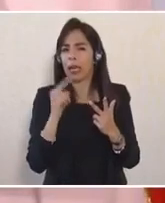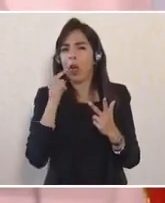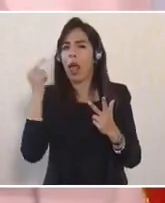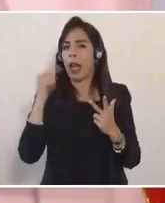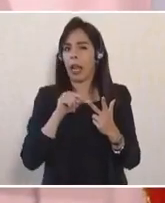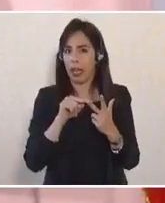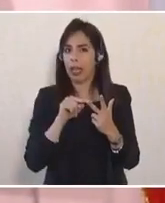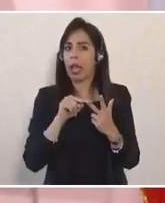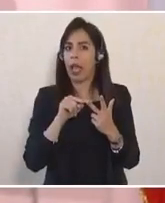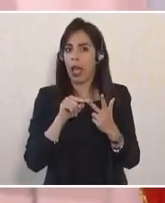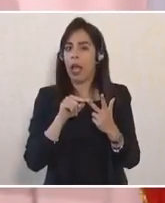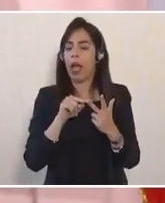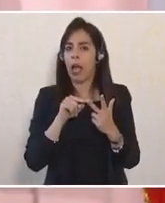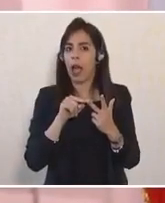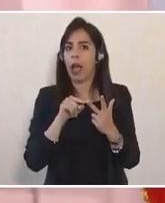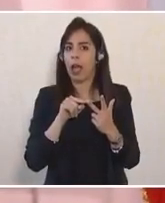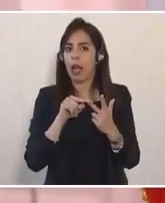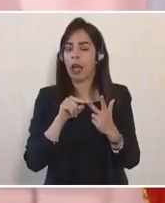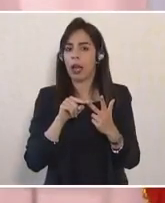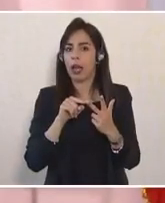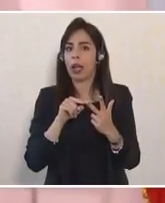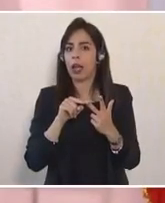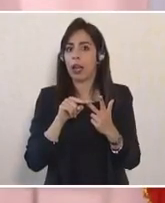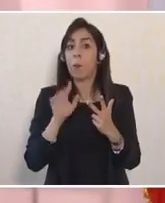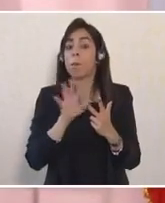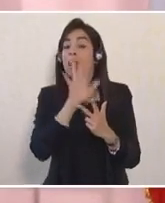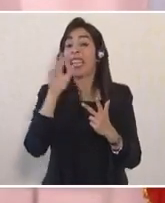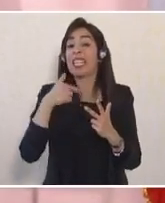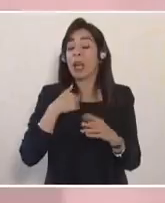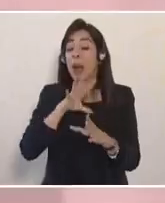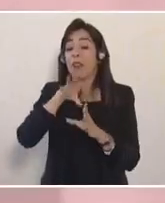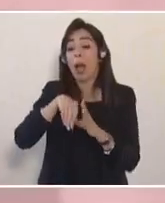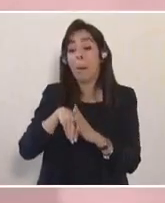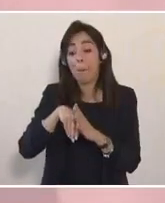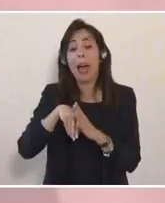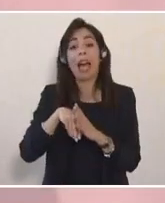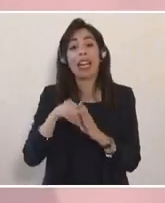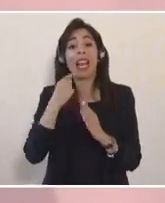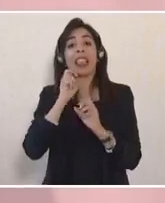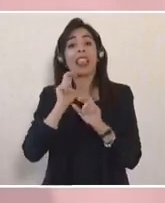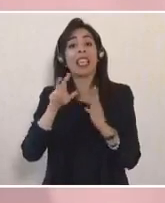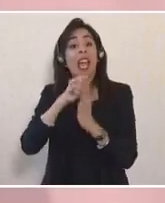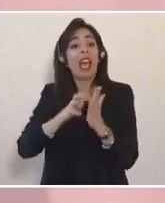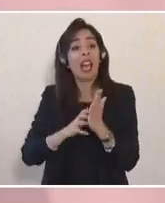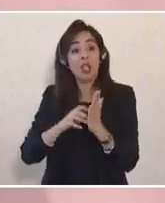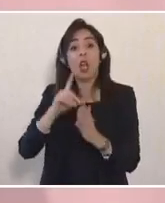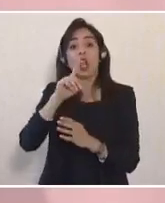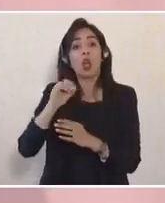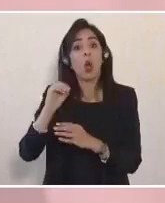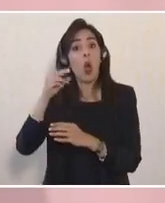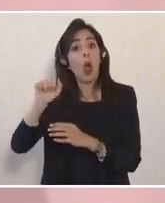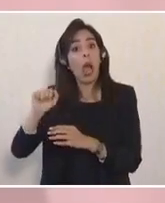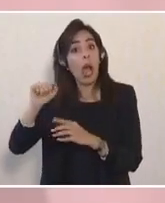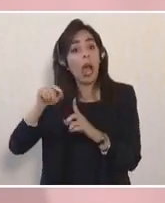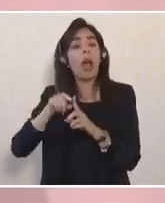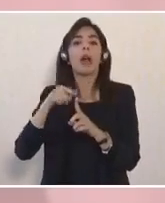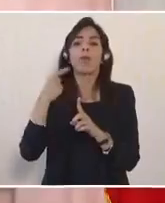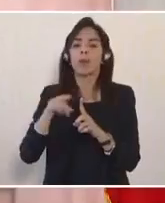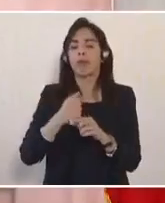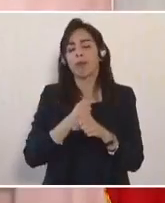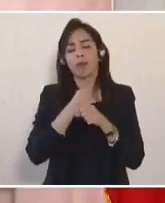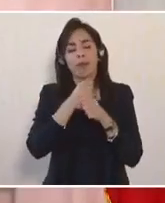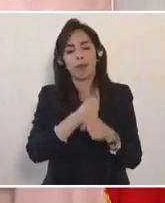idea che c'è, se non sbaglio, nella dichiarazione di Doha, e qui do la parola alla Presidente perché